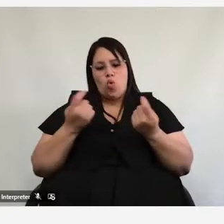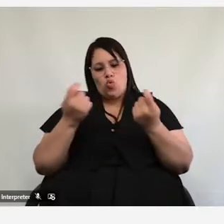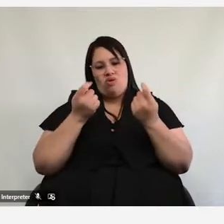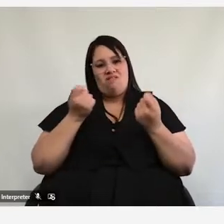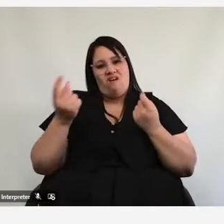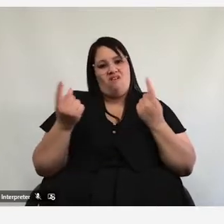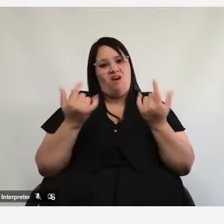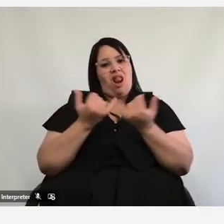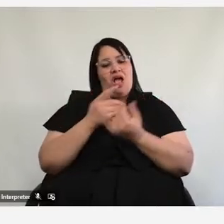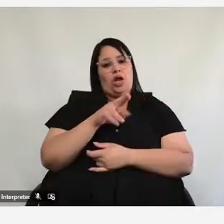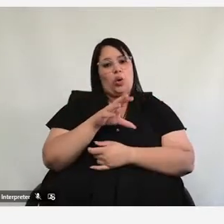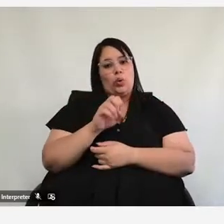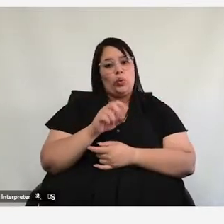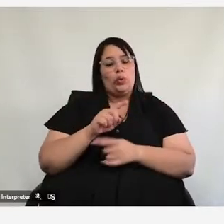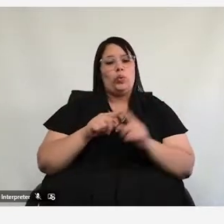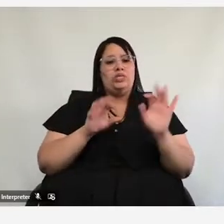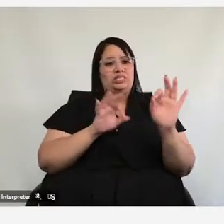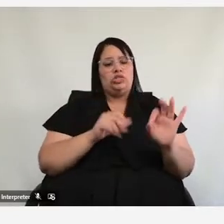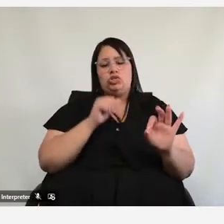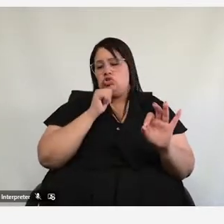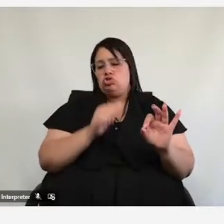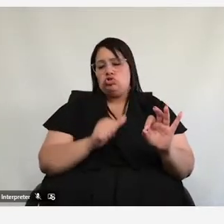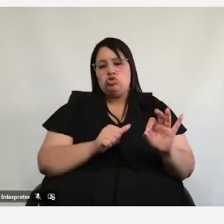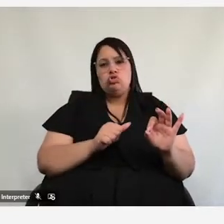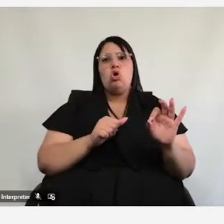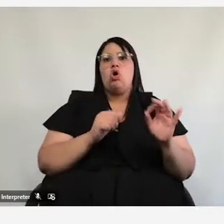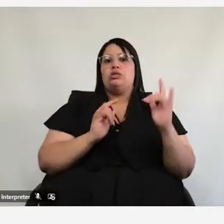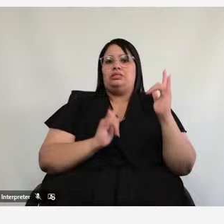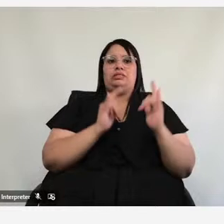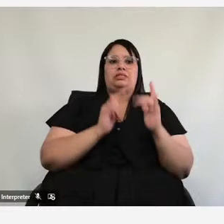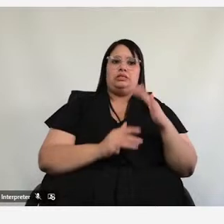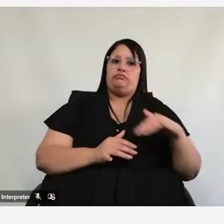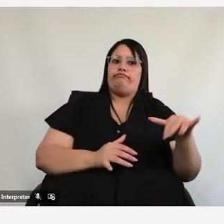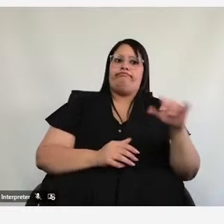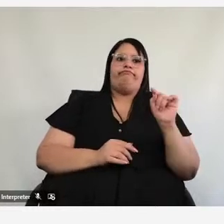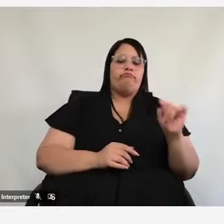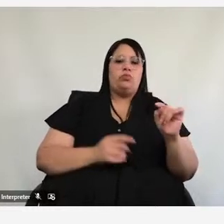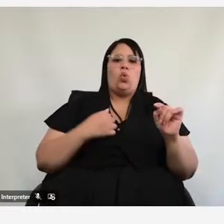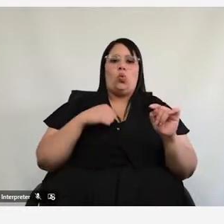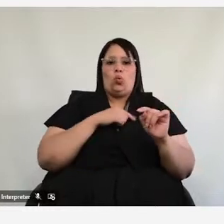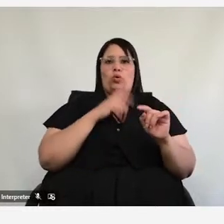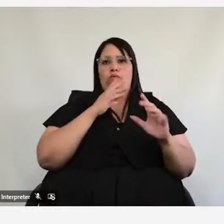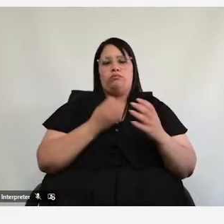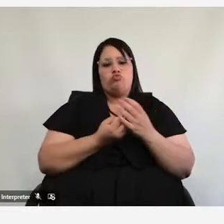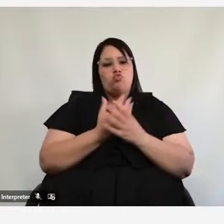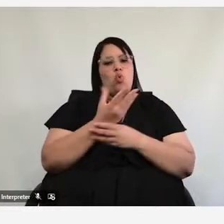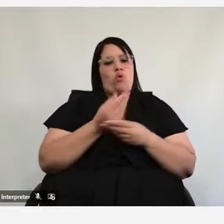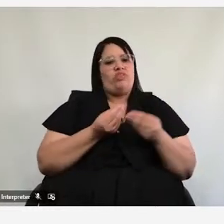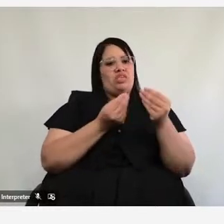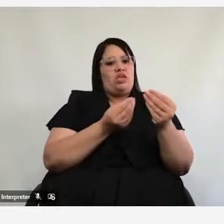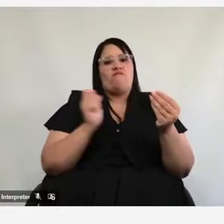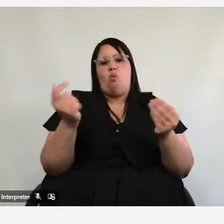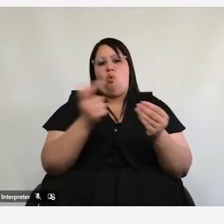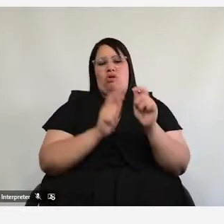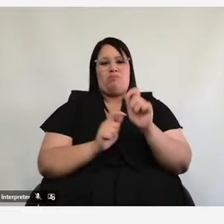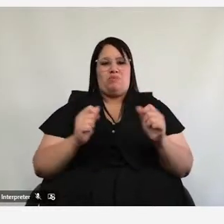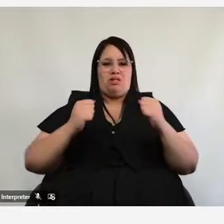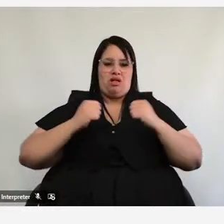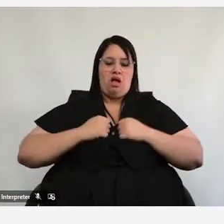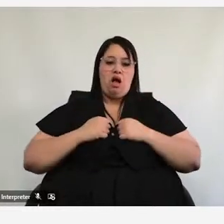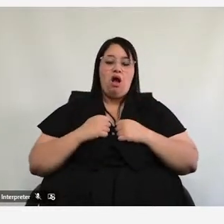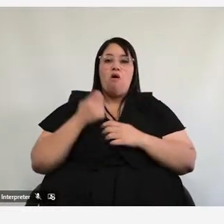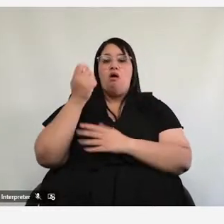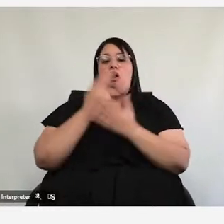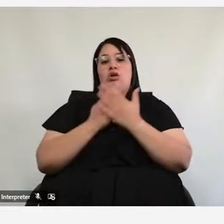the Karoo, which is definitely not a leafy suburb. We are rewiring the engines of growth for all of our people. Agbare